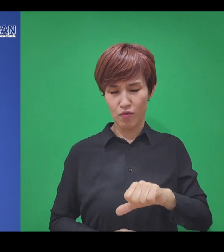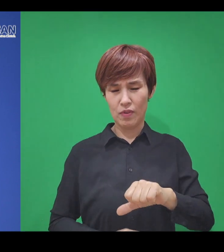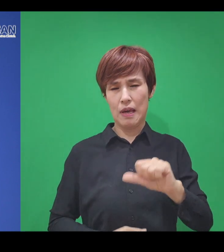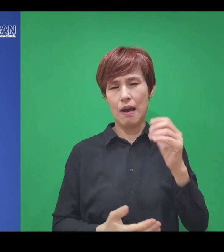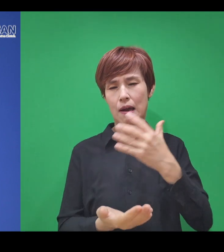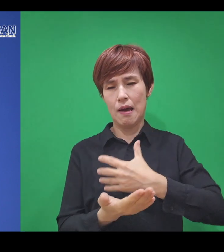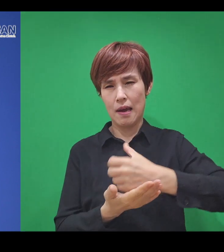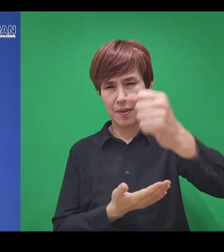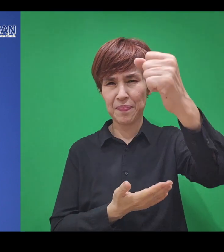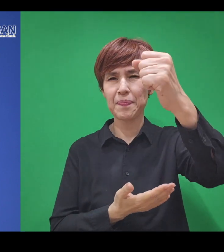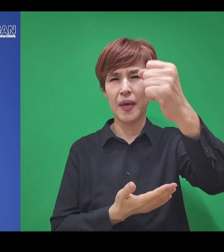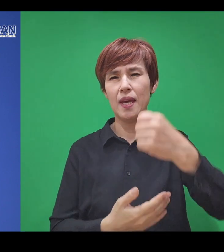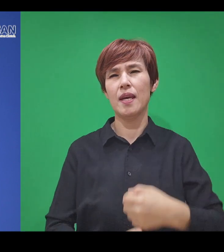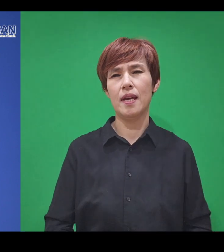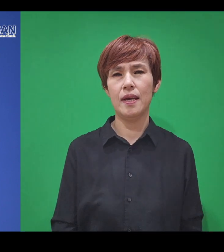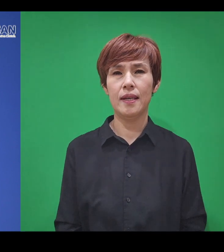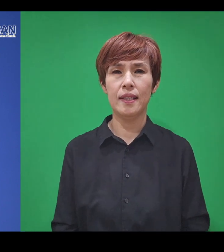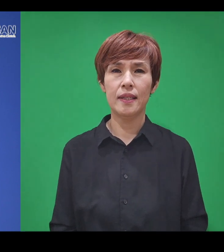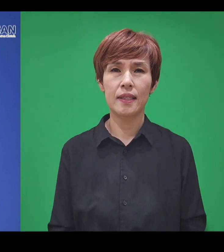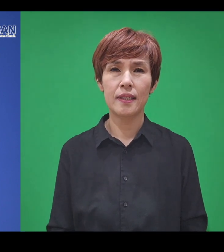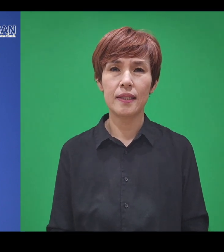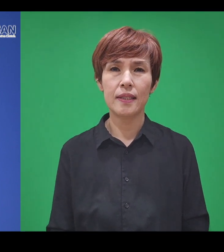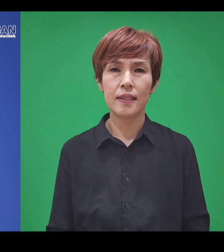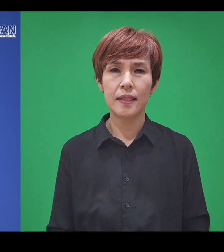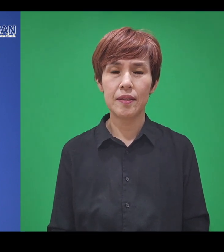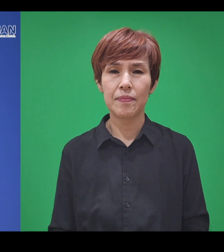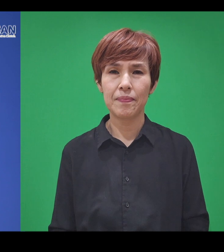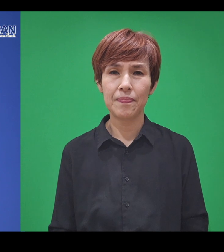다 가져갔다는 이 사실을 믿습니다.